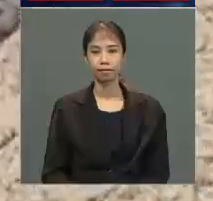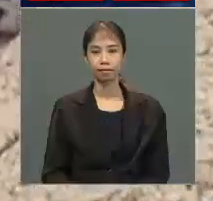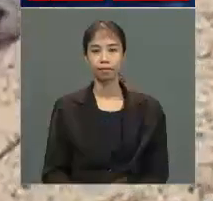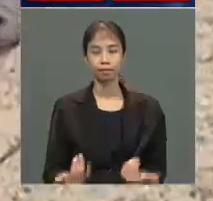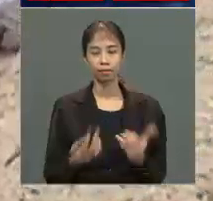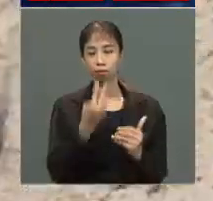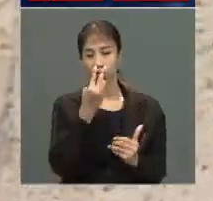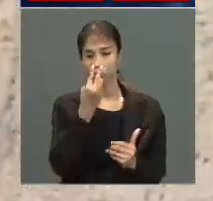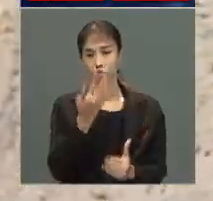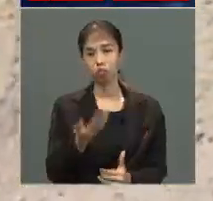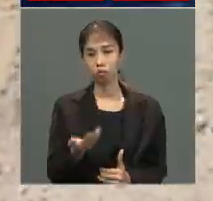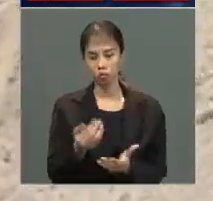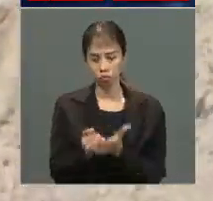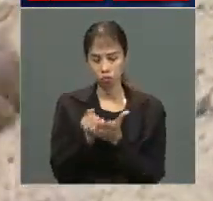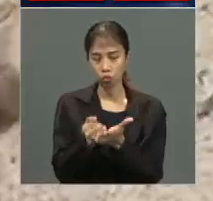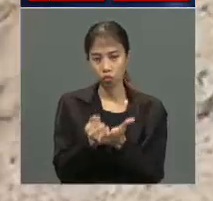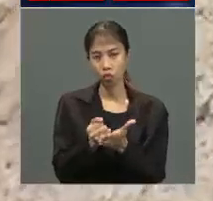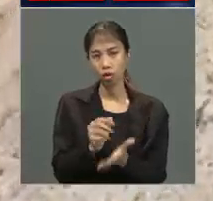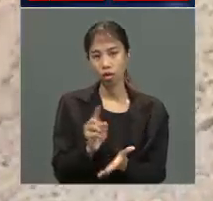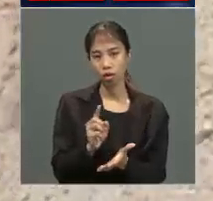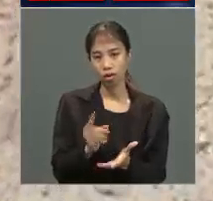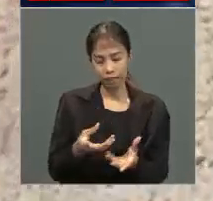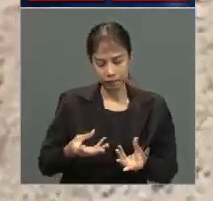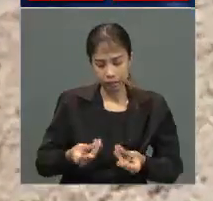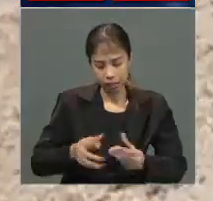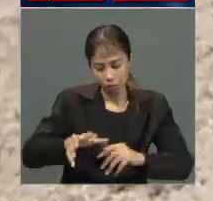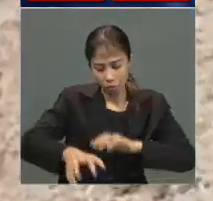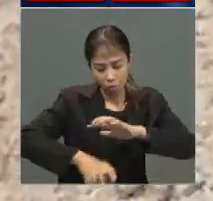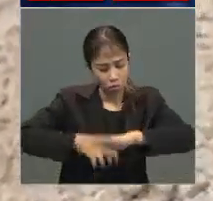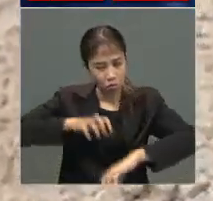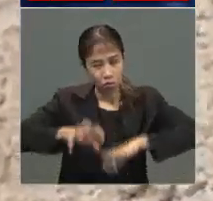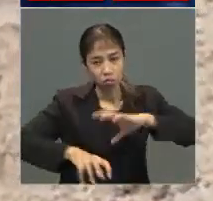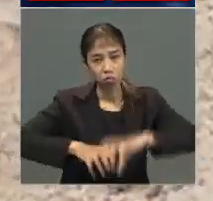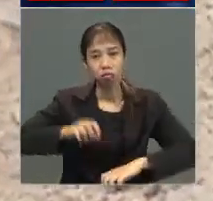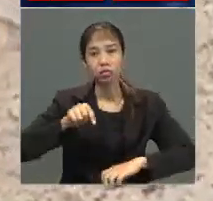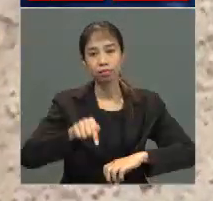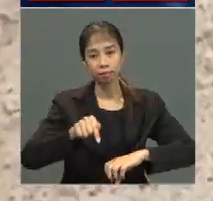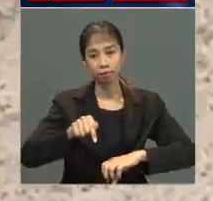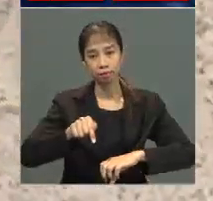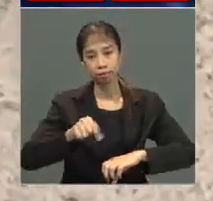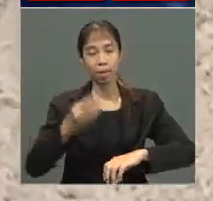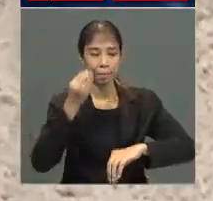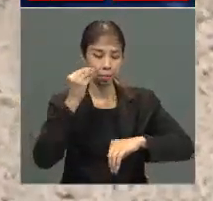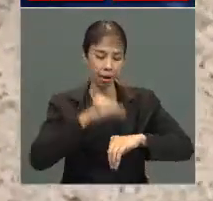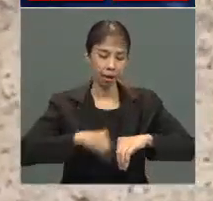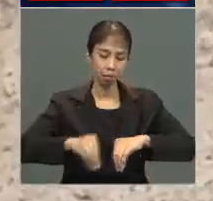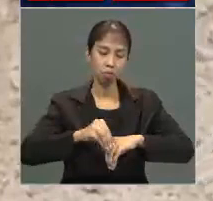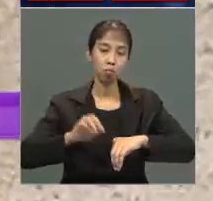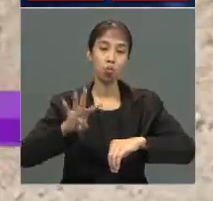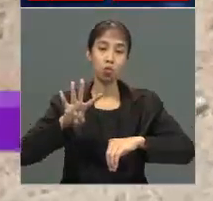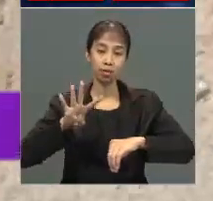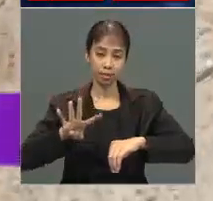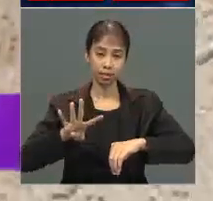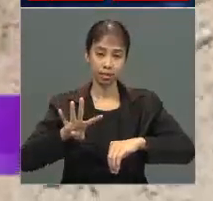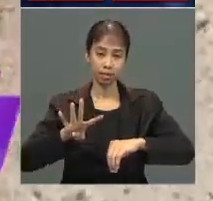นี่เป็น ไป ภ เล าพ ย ที่เจ้าหน้าที่เขาช่วยกัน เอ ค า ่ะ ไปตร ข งนั ุ ้น ด ไม่เป็ ท นไร รายบริเวณชายหาดแหลมสอพื้นที่หมู่4ตำบลหน้าเมือง